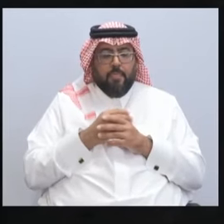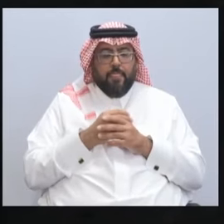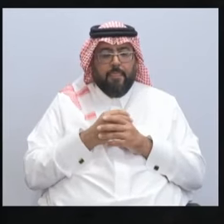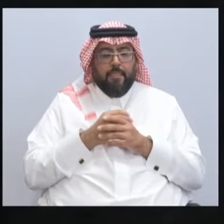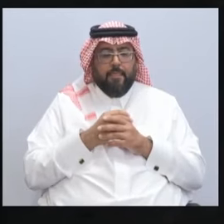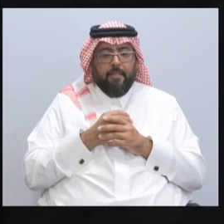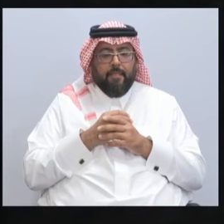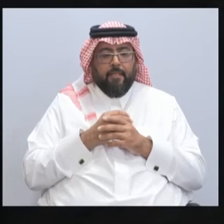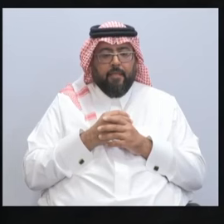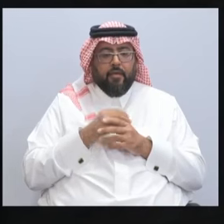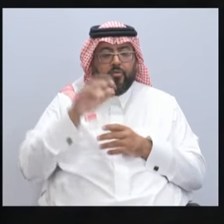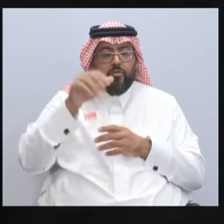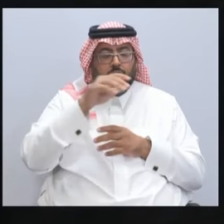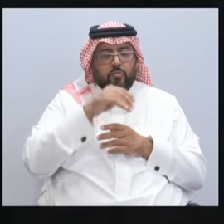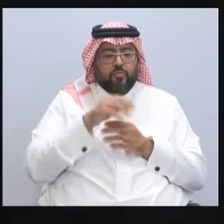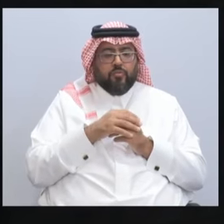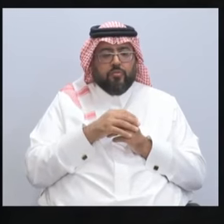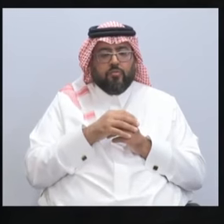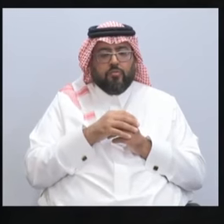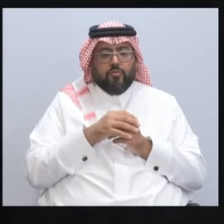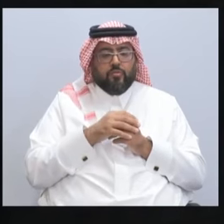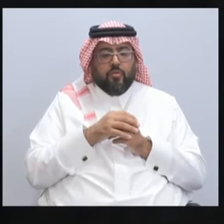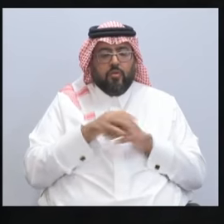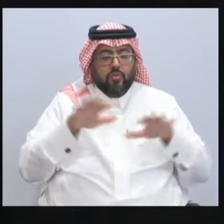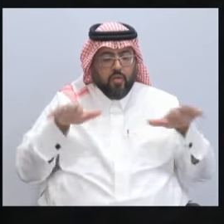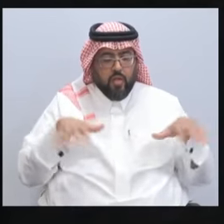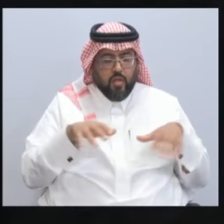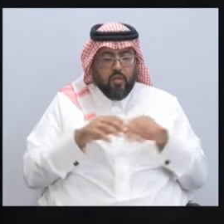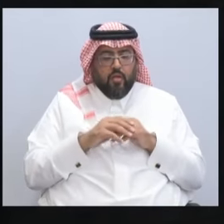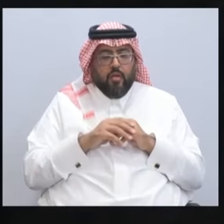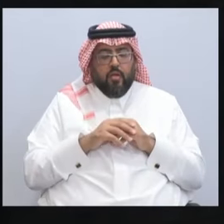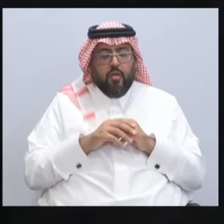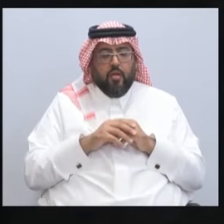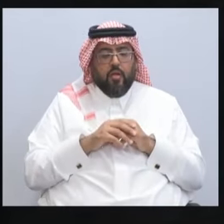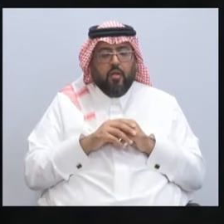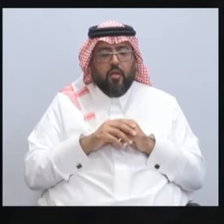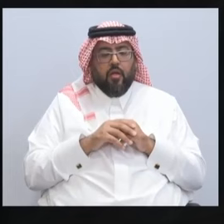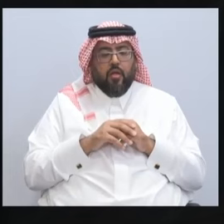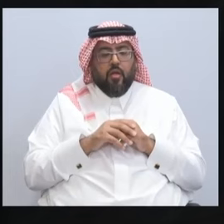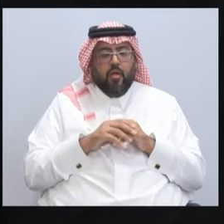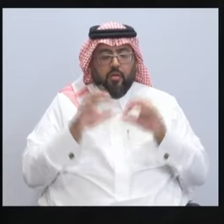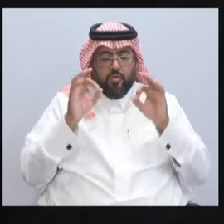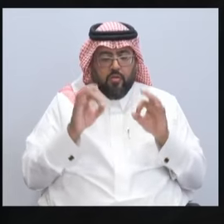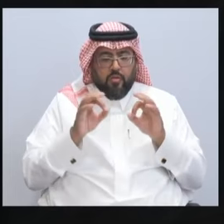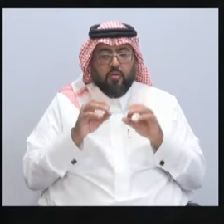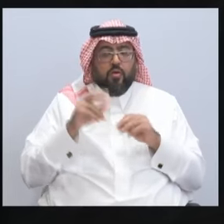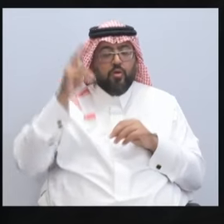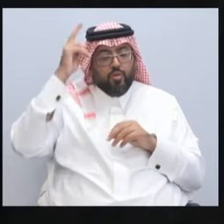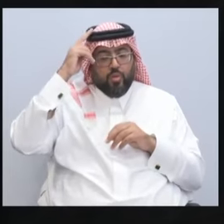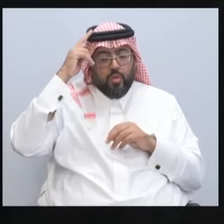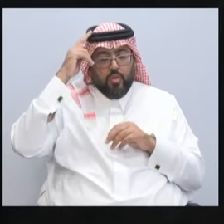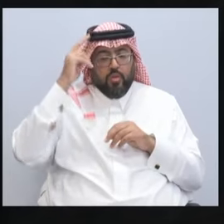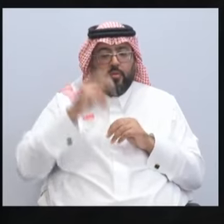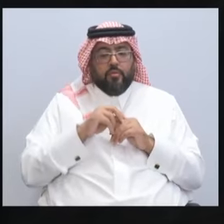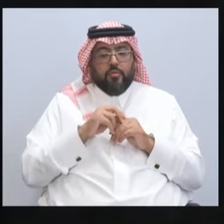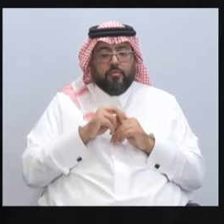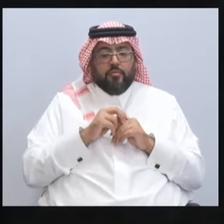التعاون تستورد جزء من احتياجاتها من هذه المحاصيل الزراعيه وقد حققت المملكه العربيه